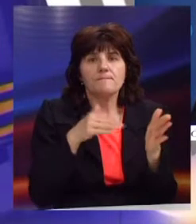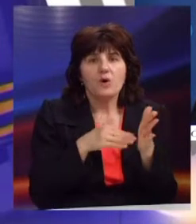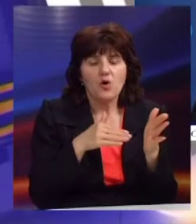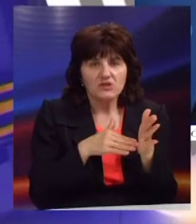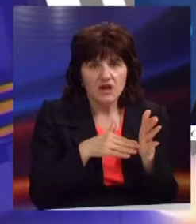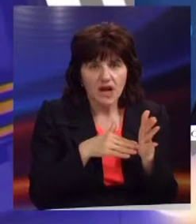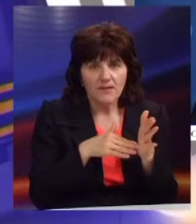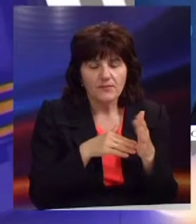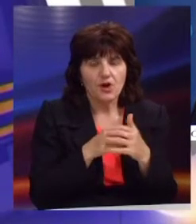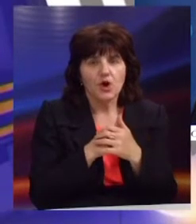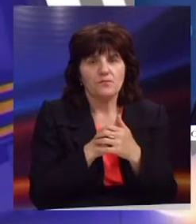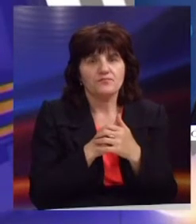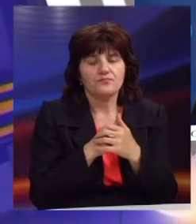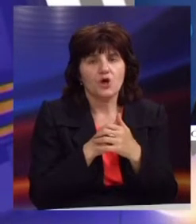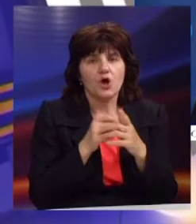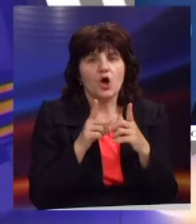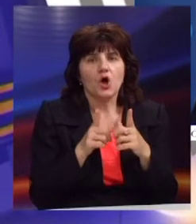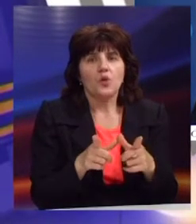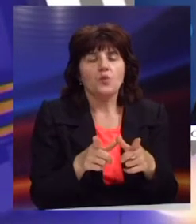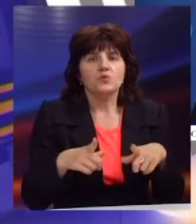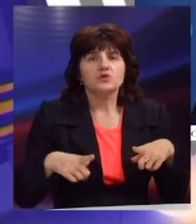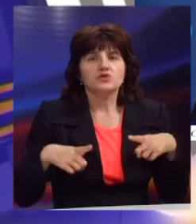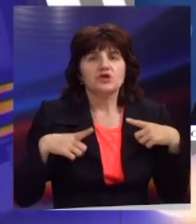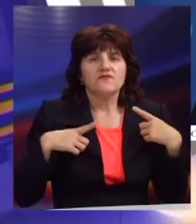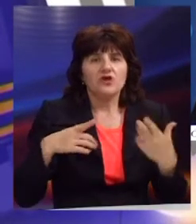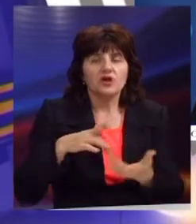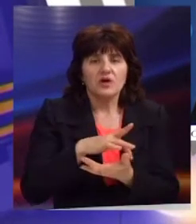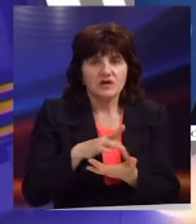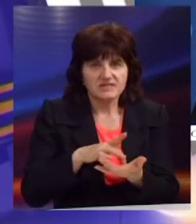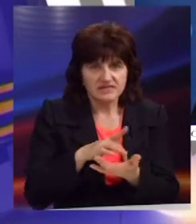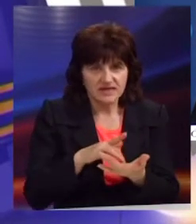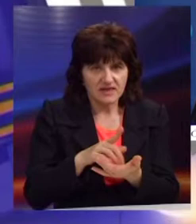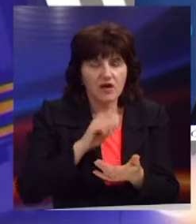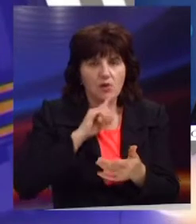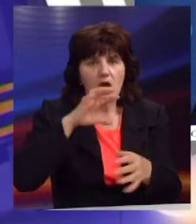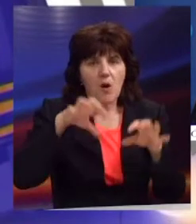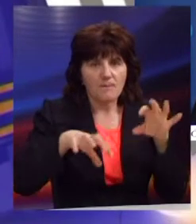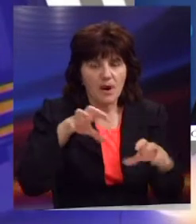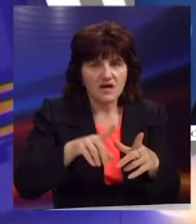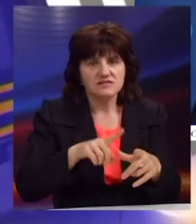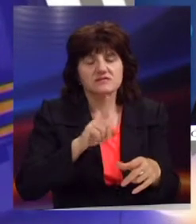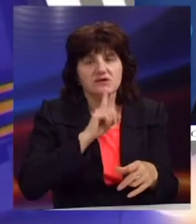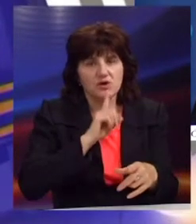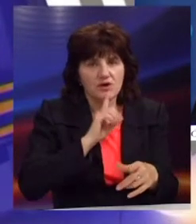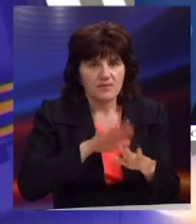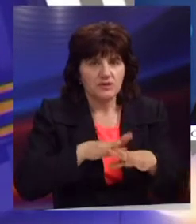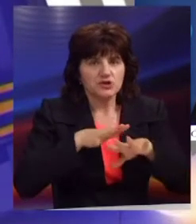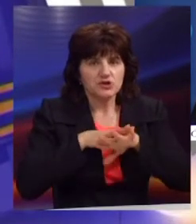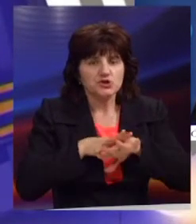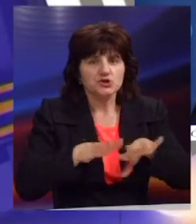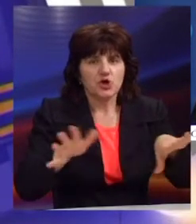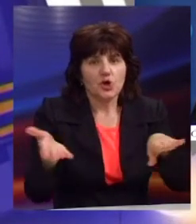potrebno u životnoj sredini, koja je jedna multidisciplinarna oblast, da imamo